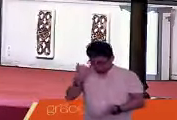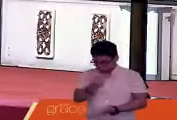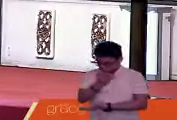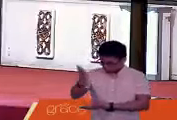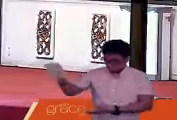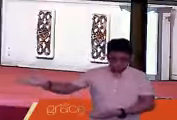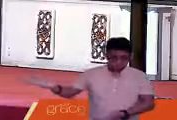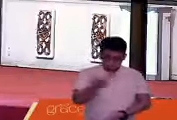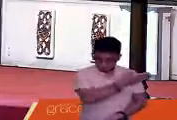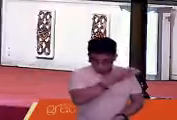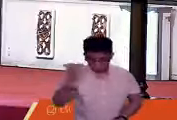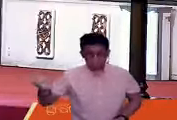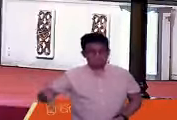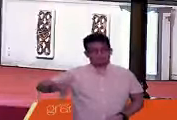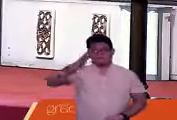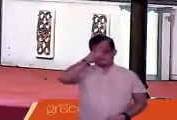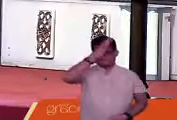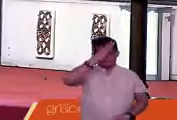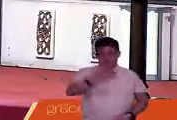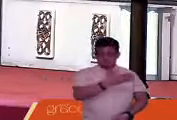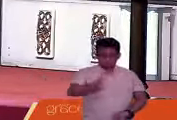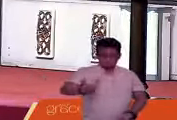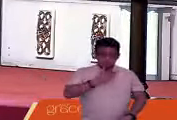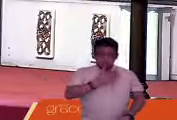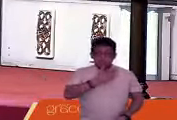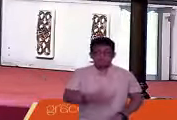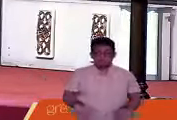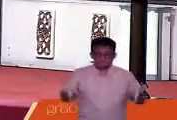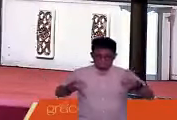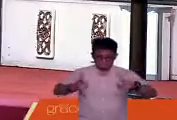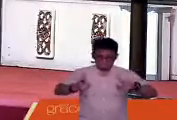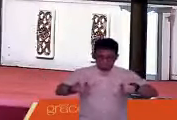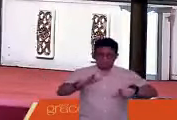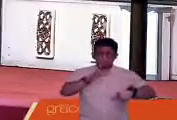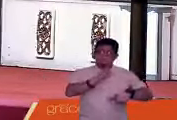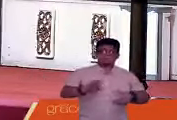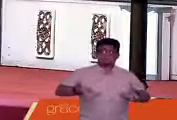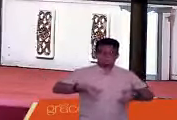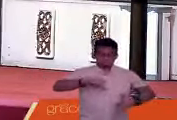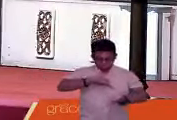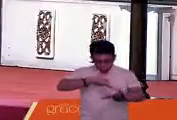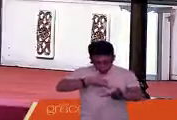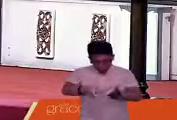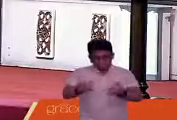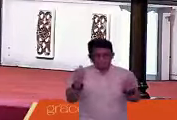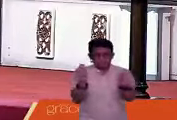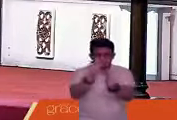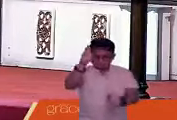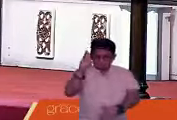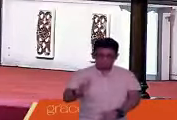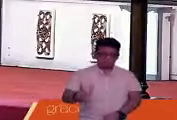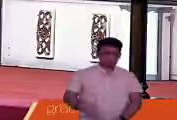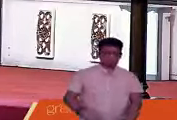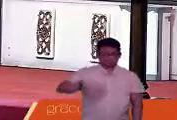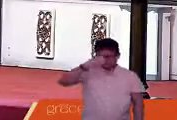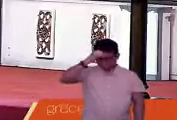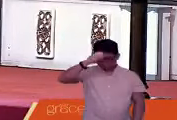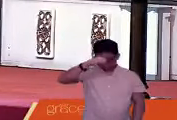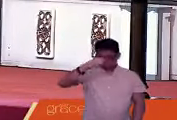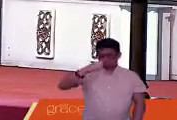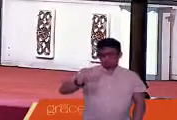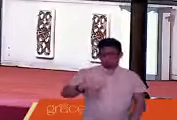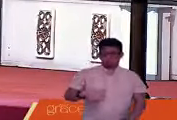amahan, kamo nga mga inahan, let us be honest to God. Tanawa kung sa igiingon ni Solomon. Si Solomon may